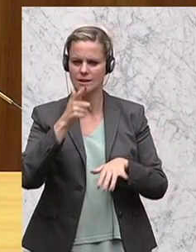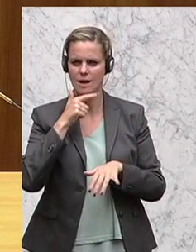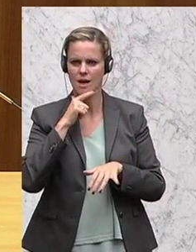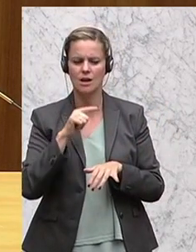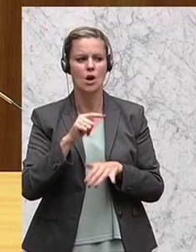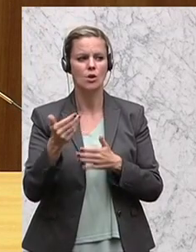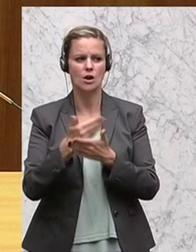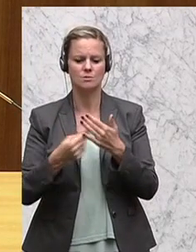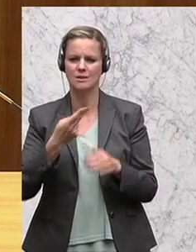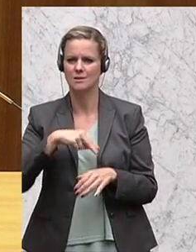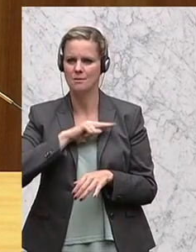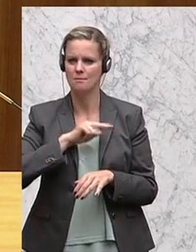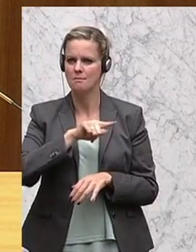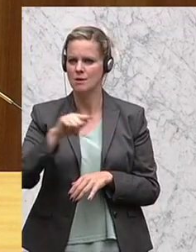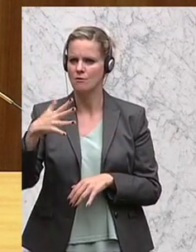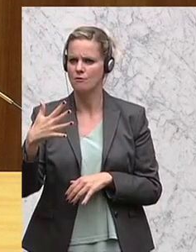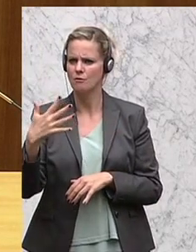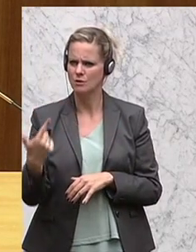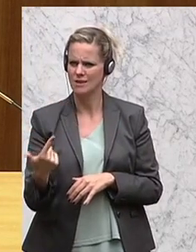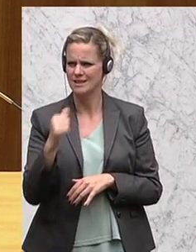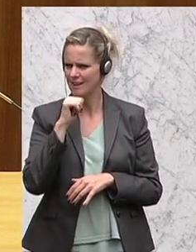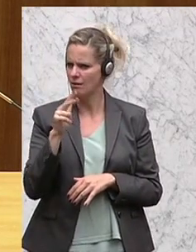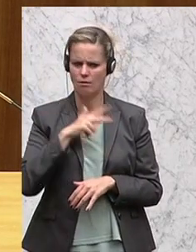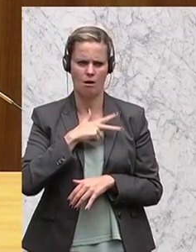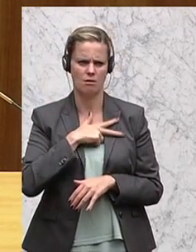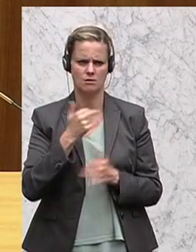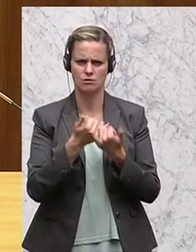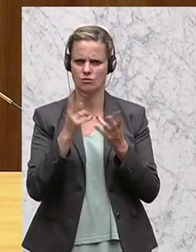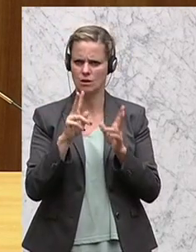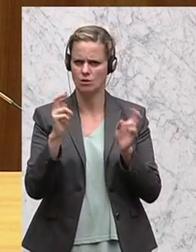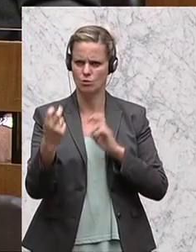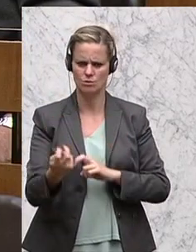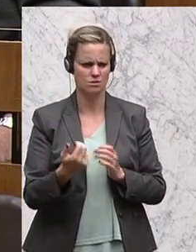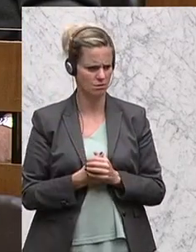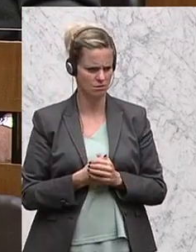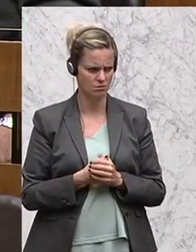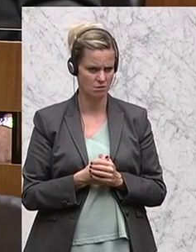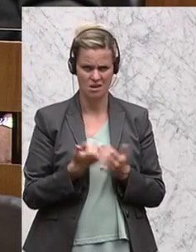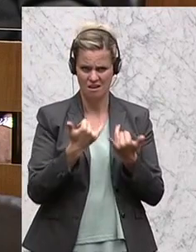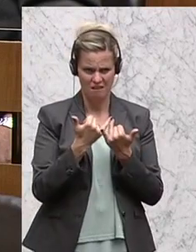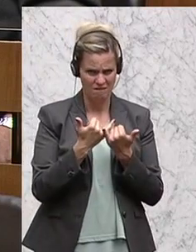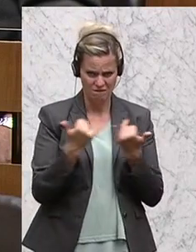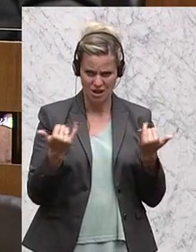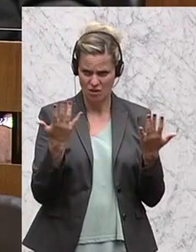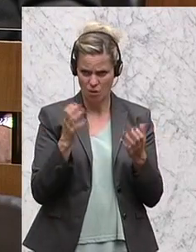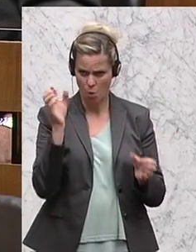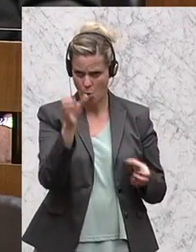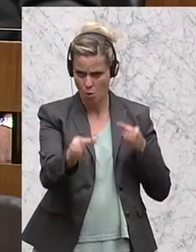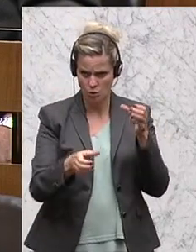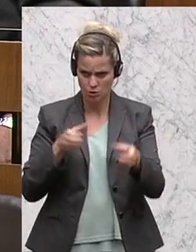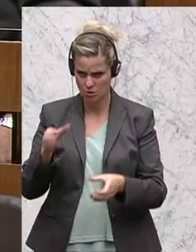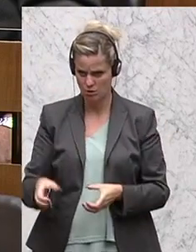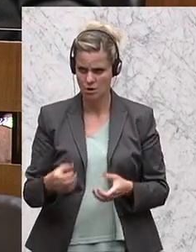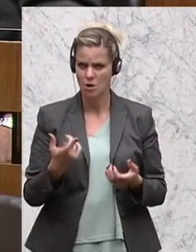bis 25 eine Illusion, das so umzusetzen. Wo wollen Sie denn die unterbringen? Wollen Sie die